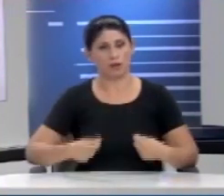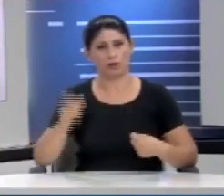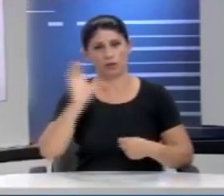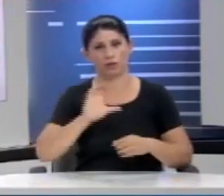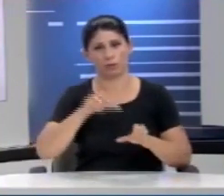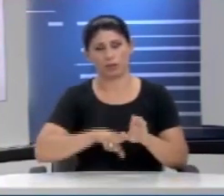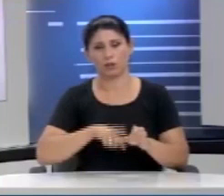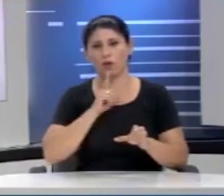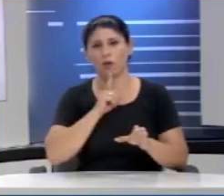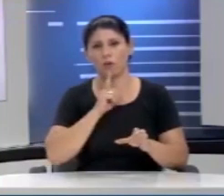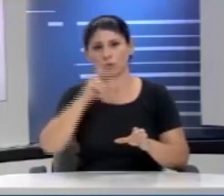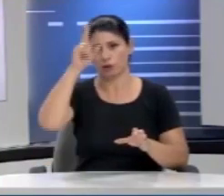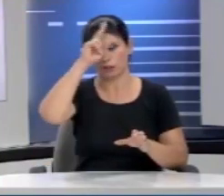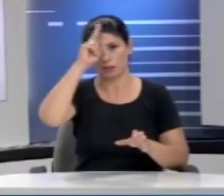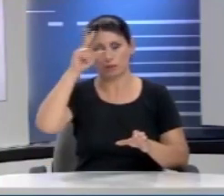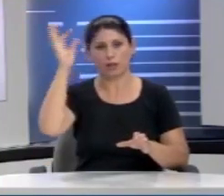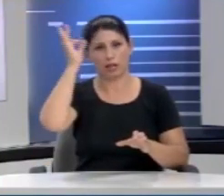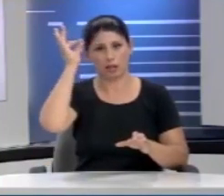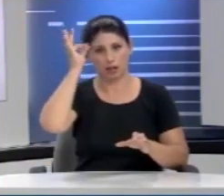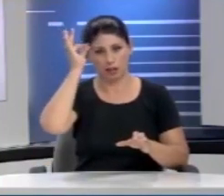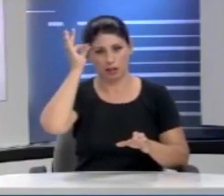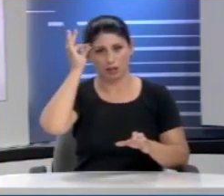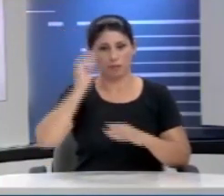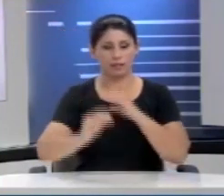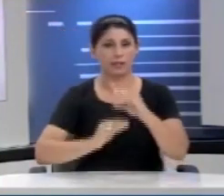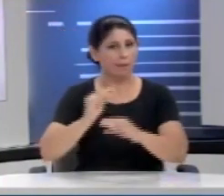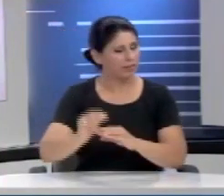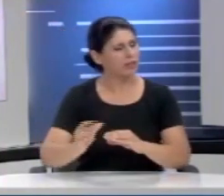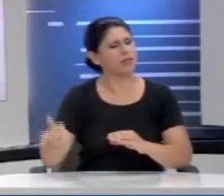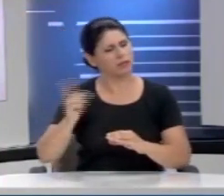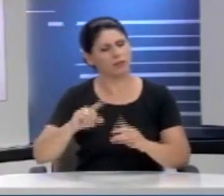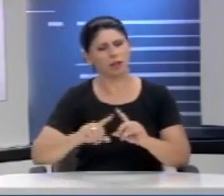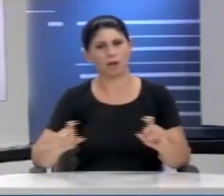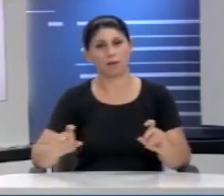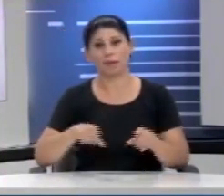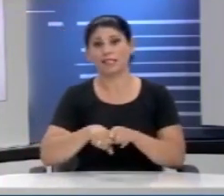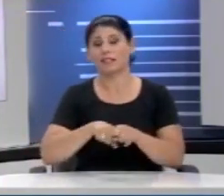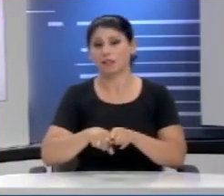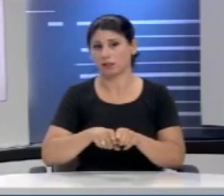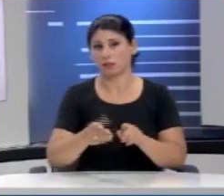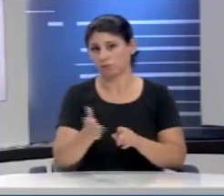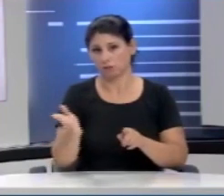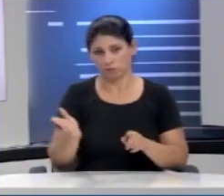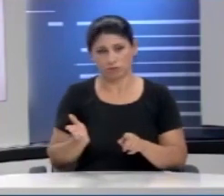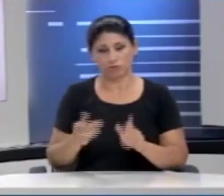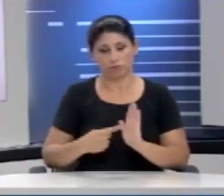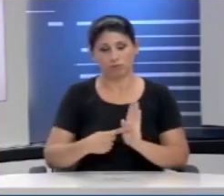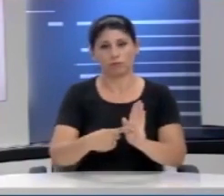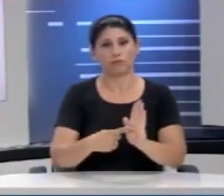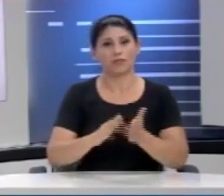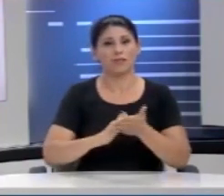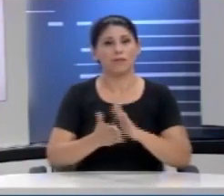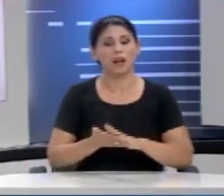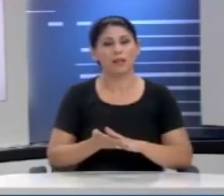Ευρωπαϊκής Ένωσης, όπως είναι η Γερμανία, η Γαλλία, με τις επενδύσεις τους και άλλα. Οι σχέσεις αυτές αναδεικνύονται